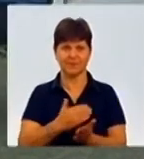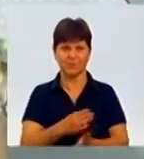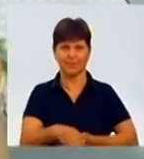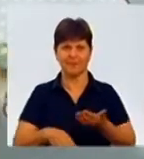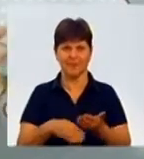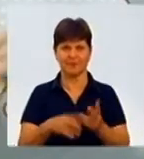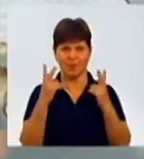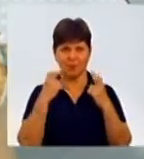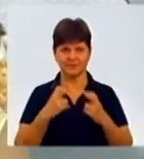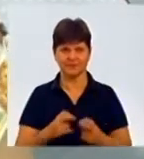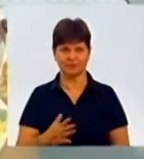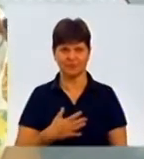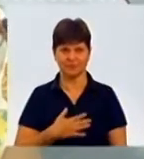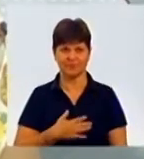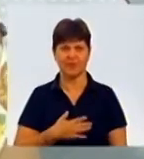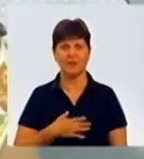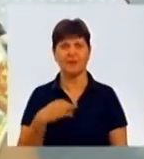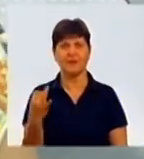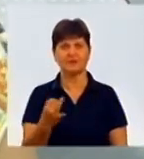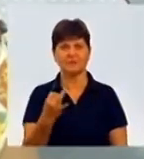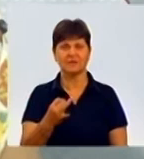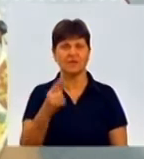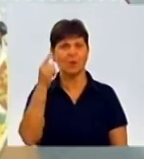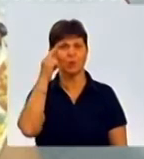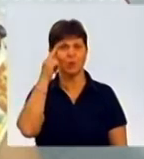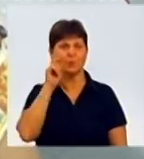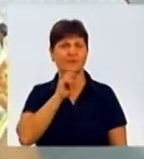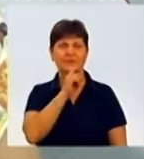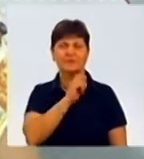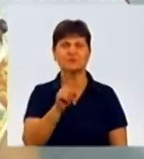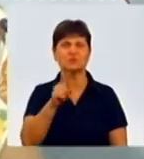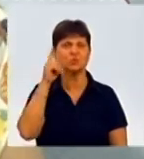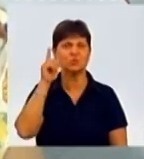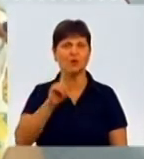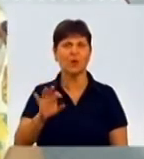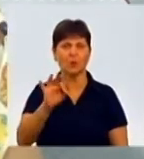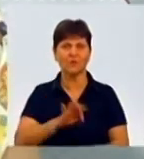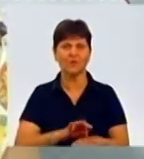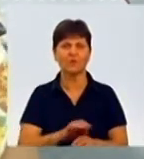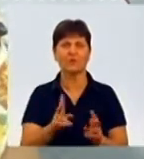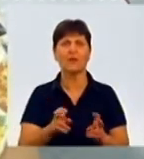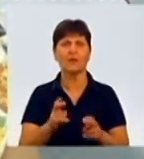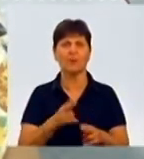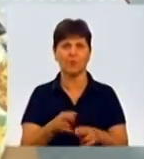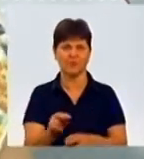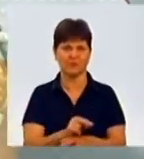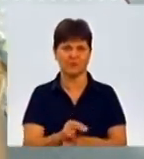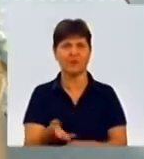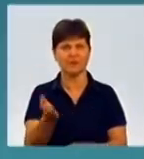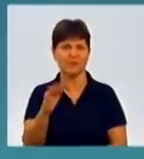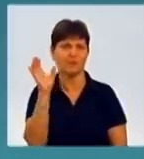обстеження. Зрозуміло. А ми поцікавились думкою вінничан, що вони, власне, знають про цю хворобу та як її профілактувати. Давайте